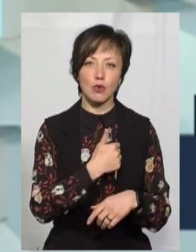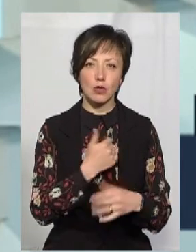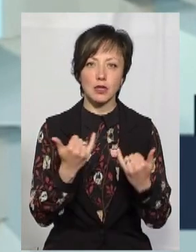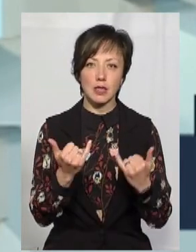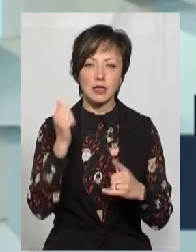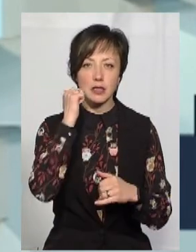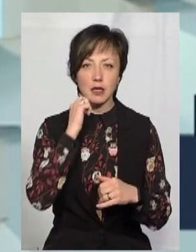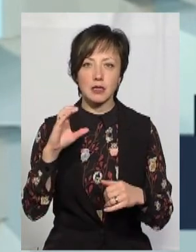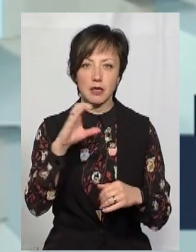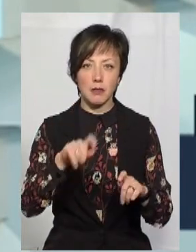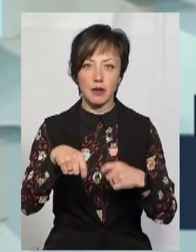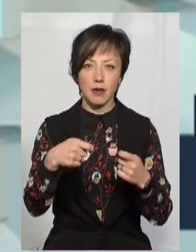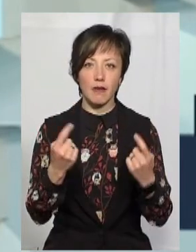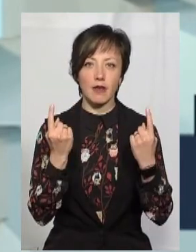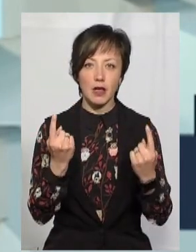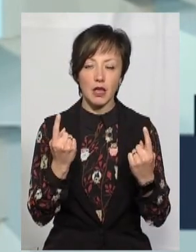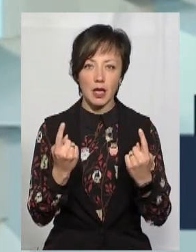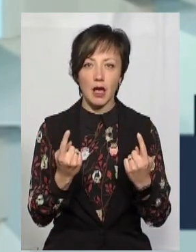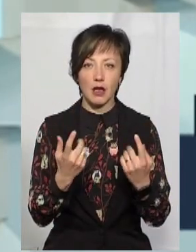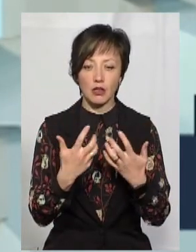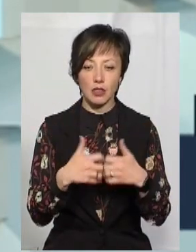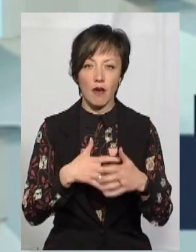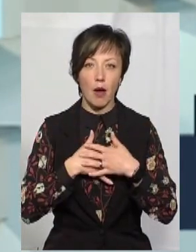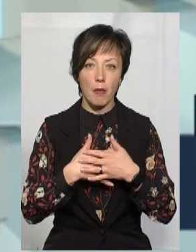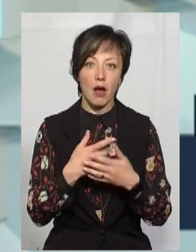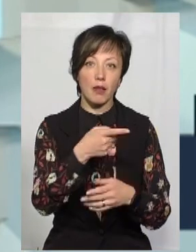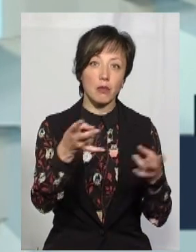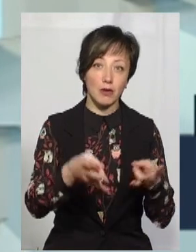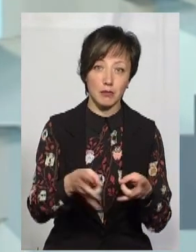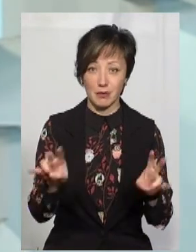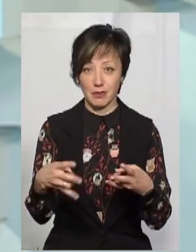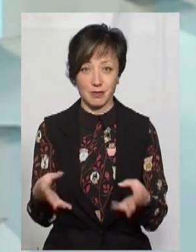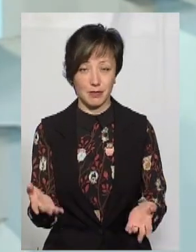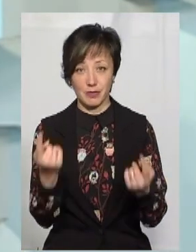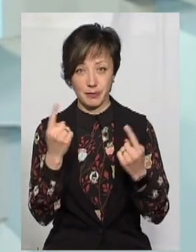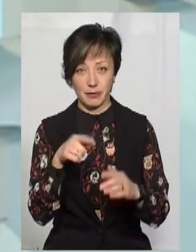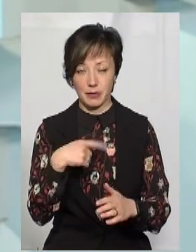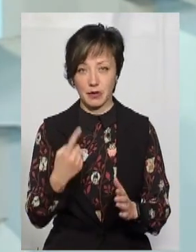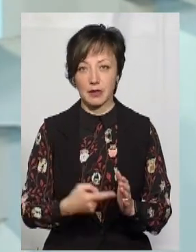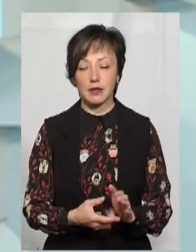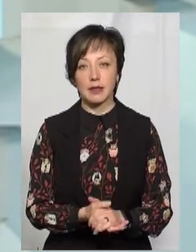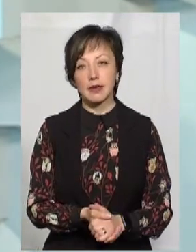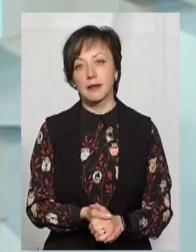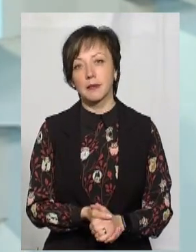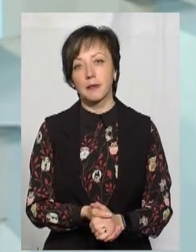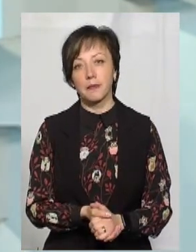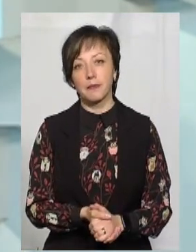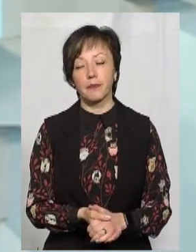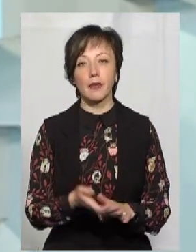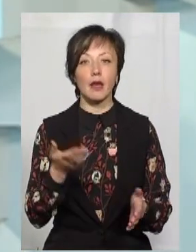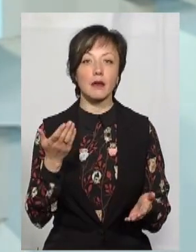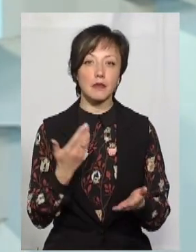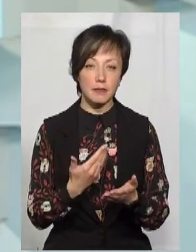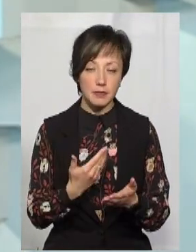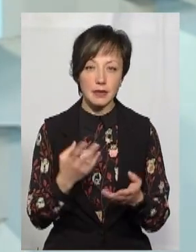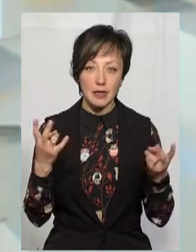хочуть в Старосинявську лікарню передавати великий ШВЛ-апарат. Ну, це їх право, але чи він там потрібний, ну, це вже величезне питання. Тому орієнтуватися